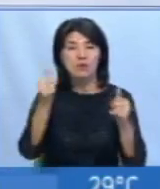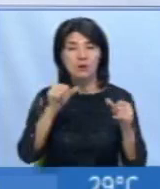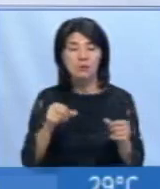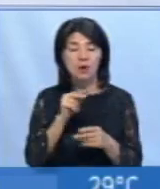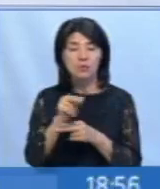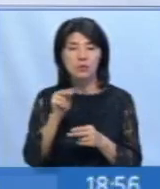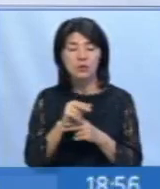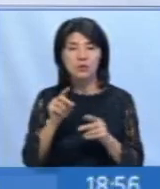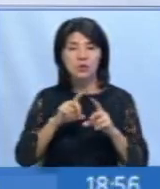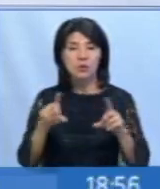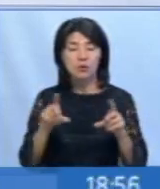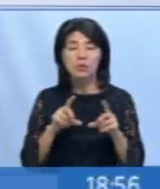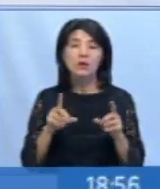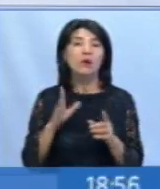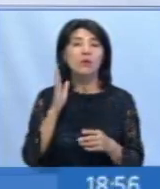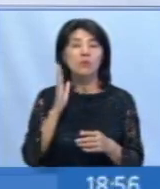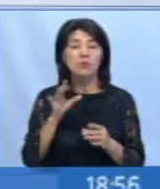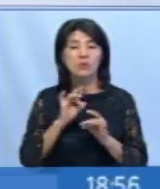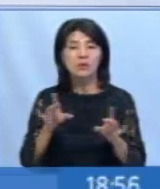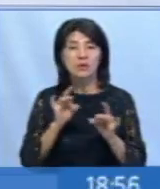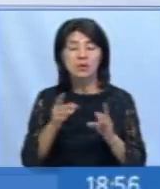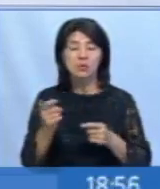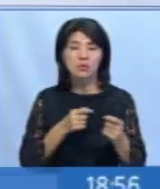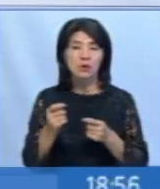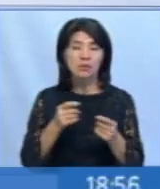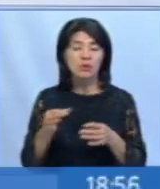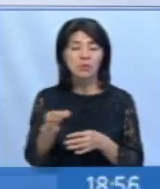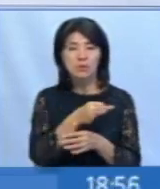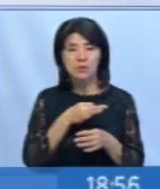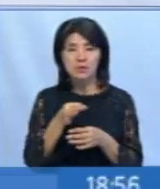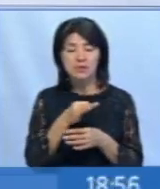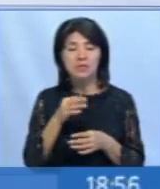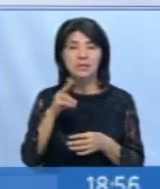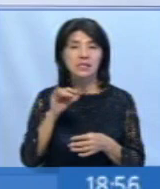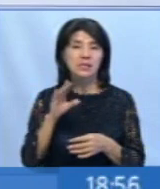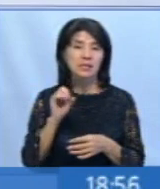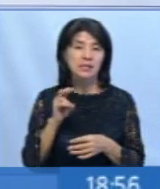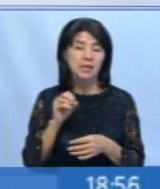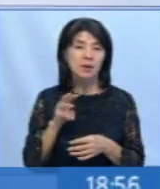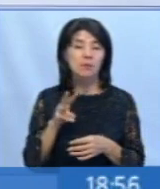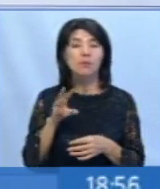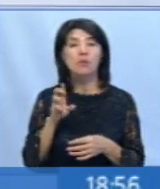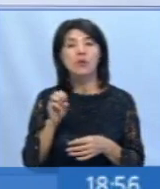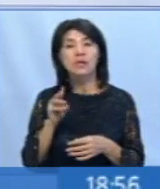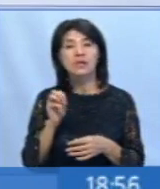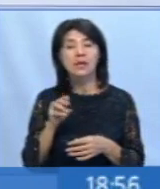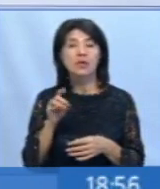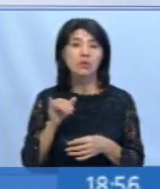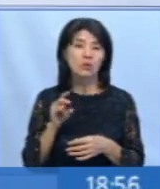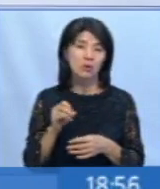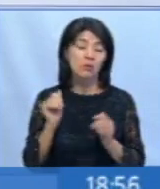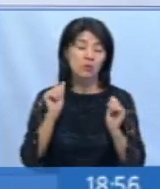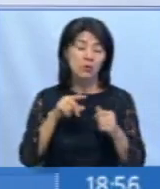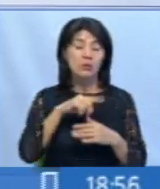расскажет руководитель управления образования области Данислам Булатханула. Вы можете отправлять свои вопросы на WhatsApp номер